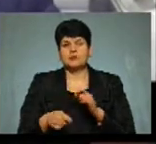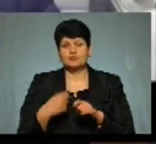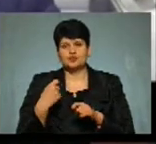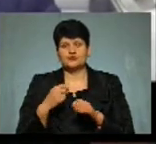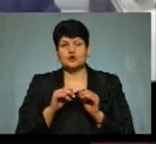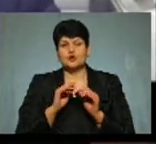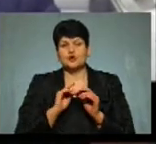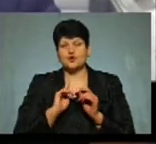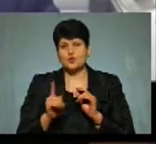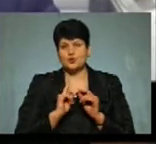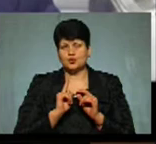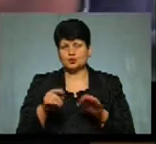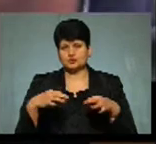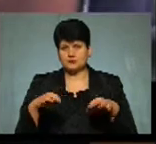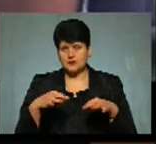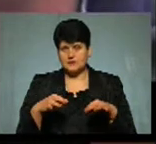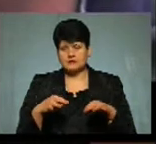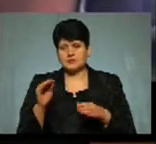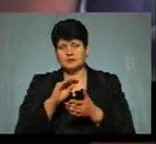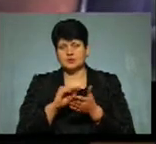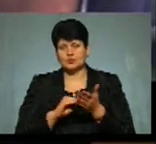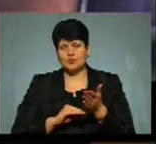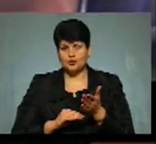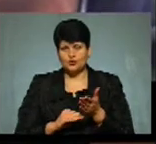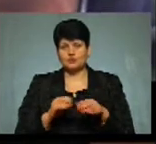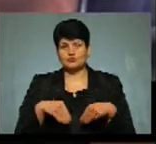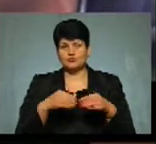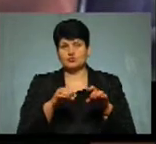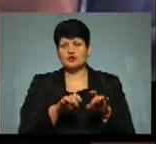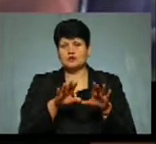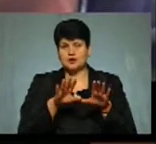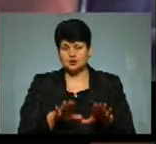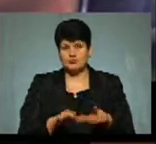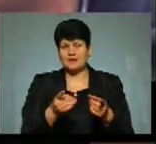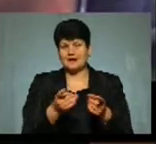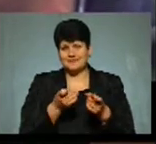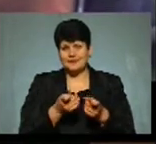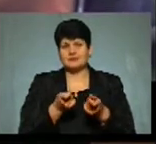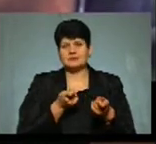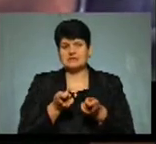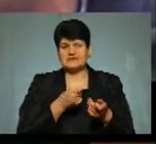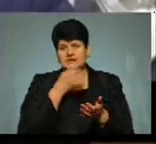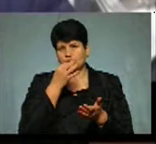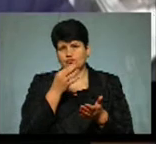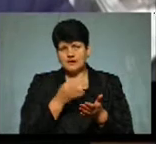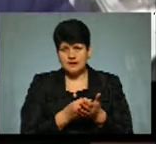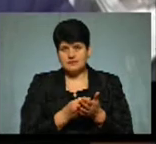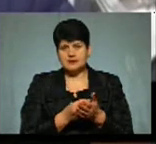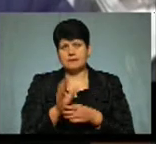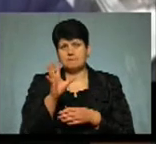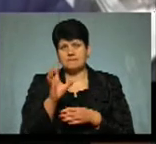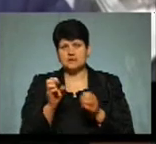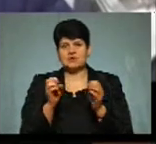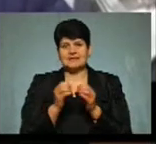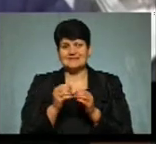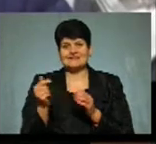засобів. Складається адміністративний протокол. Водію виноситься постанова про притягнення до адміністративної відповідальності 510